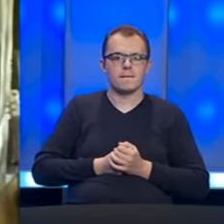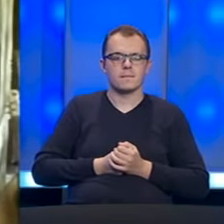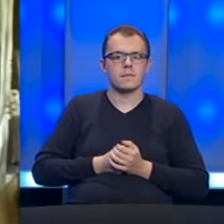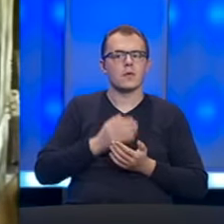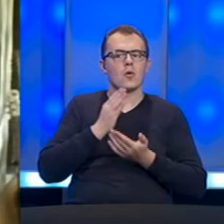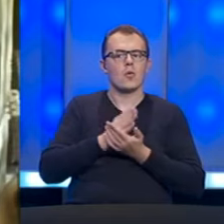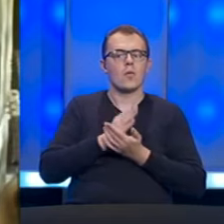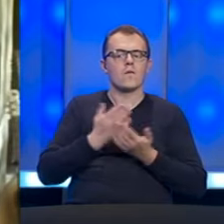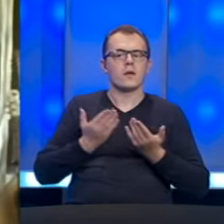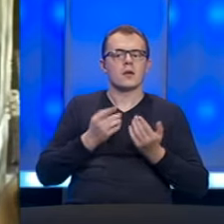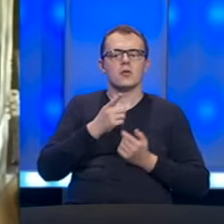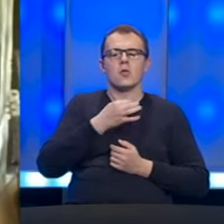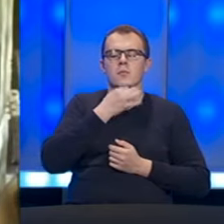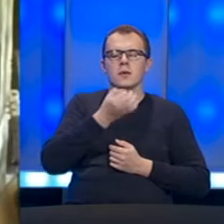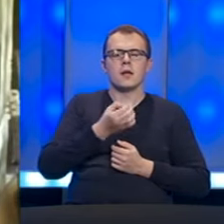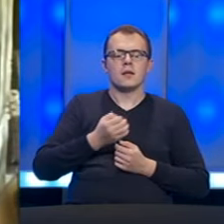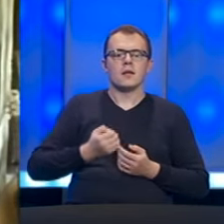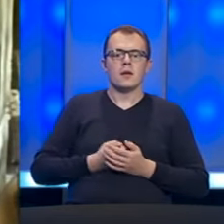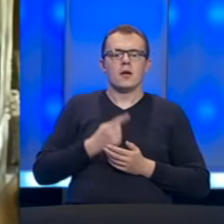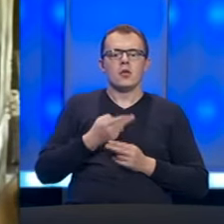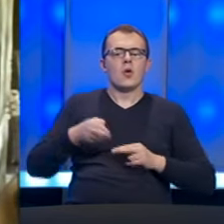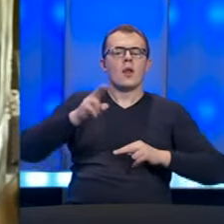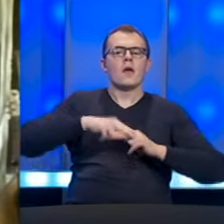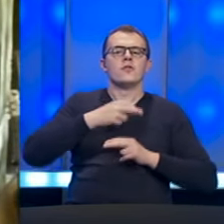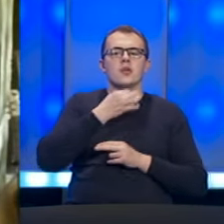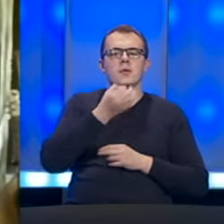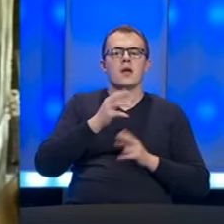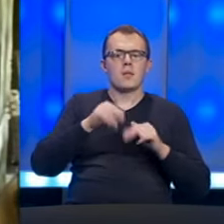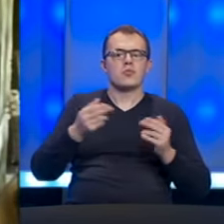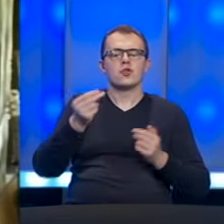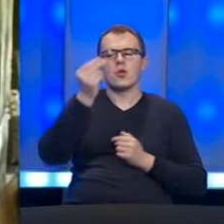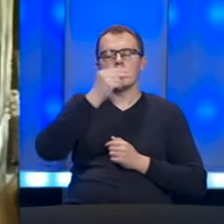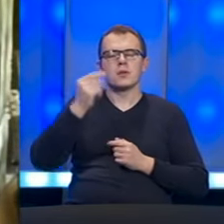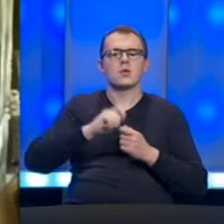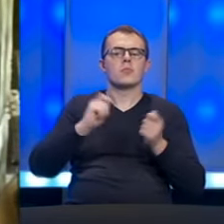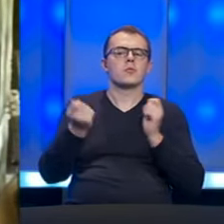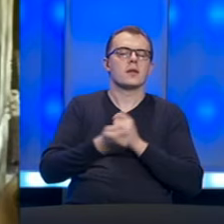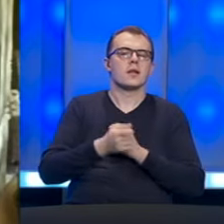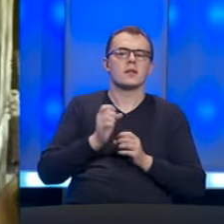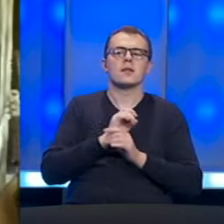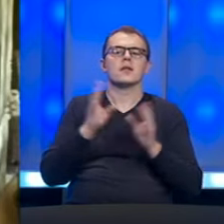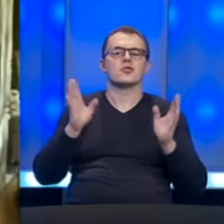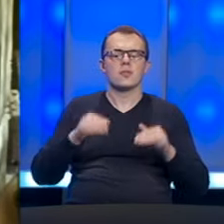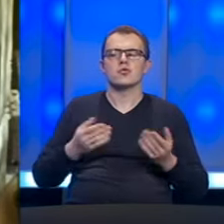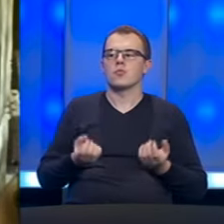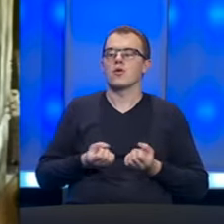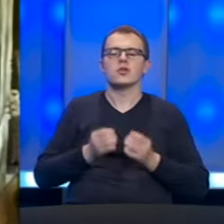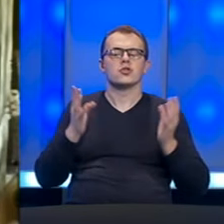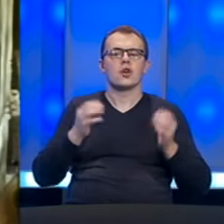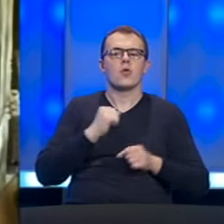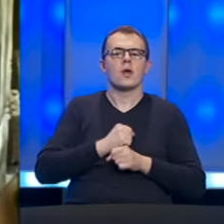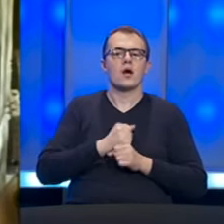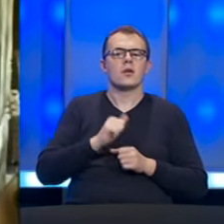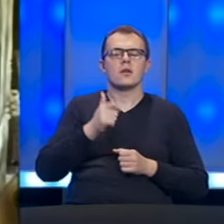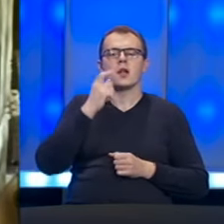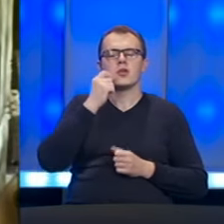Uvijek je to pitanje, jel? To je uvijek najveće pitanje. Može li umjetnost promijeniti išta, možemo li išta uraditi, možemo li mi, da li čovjek